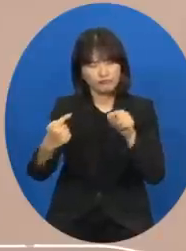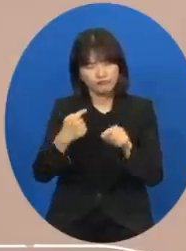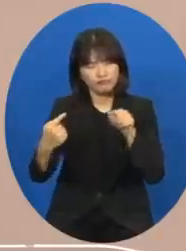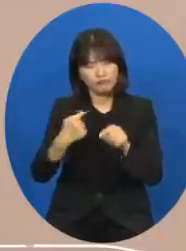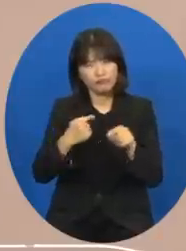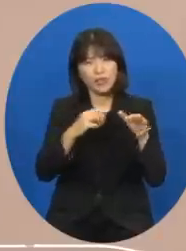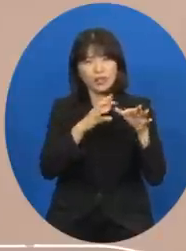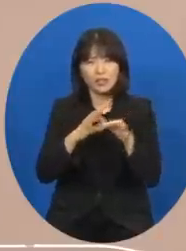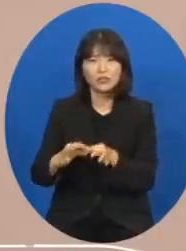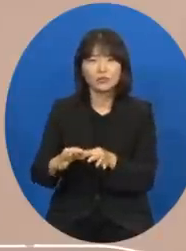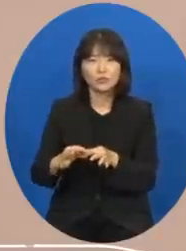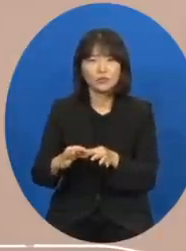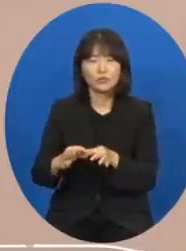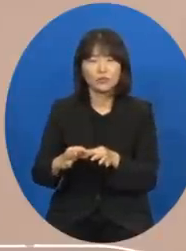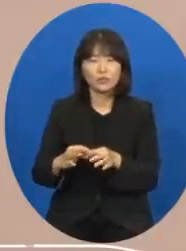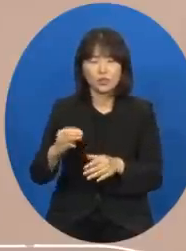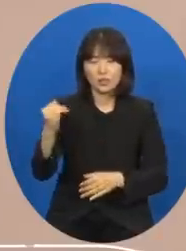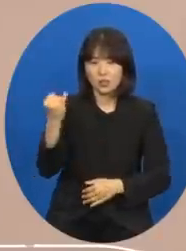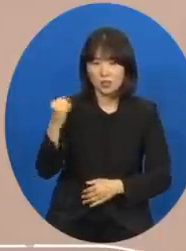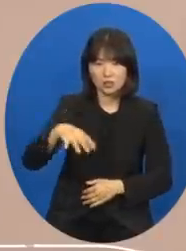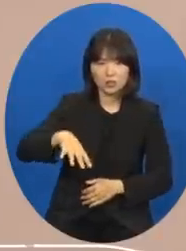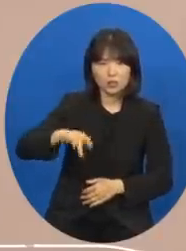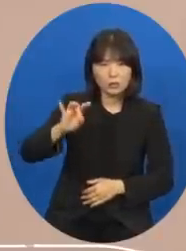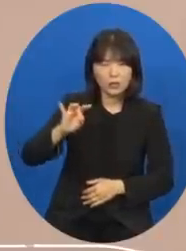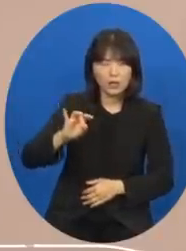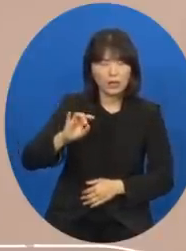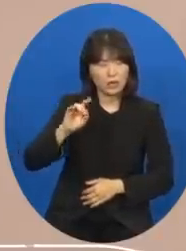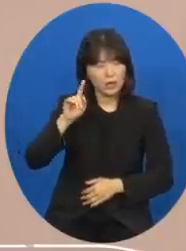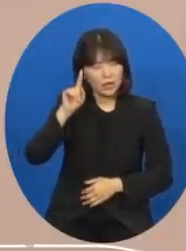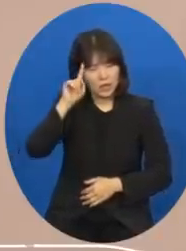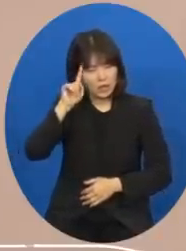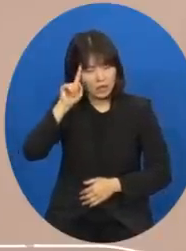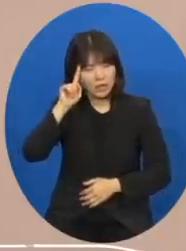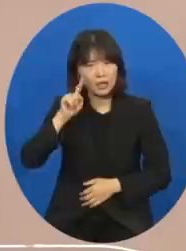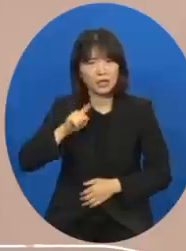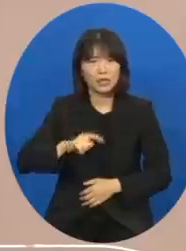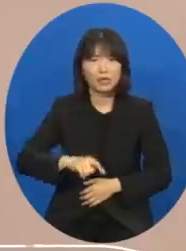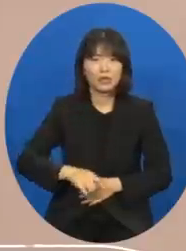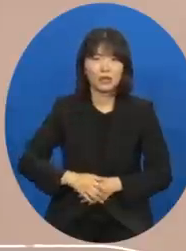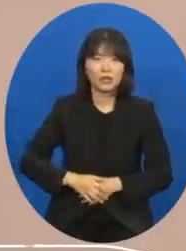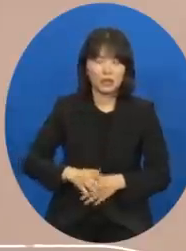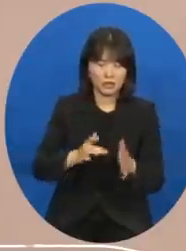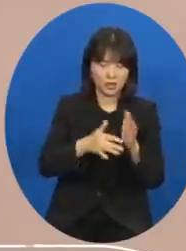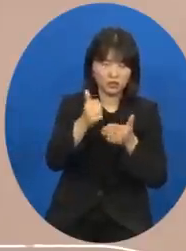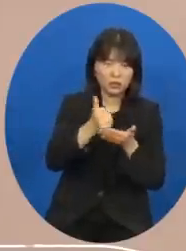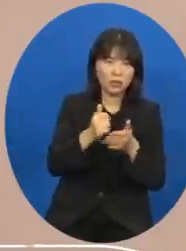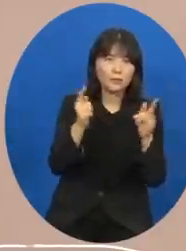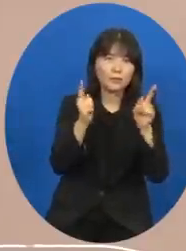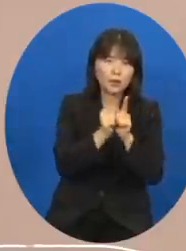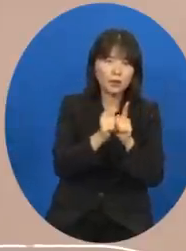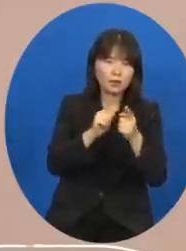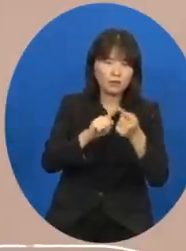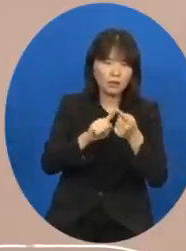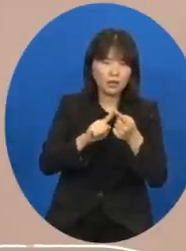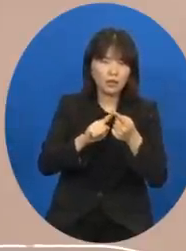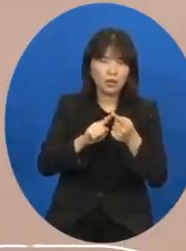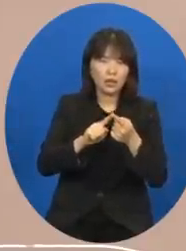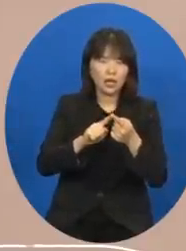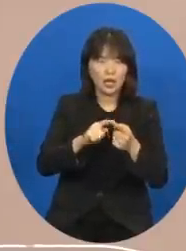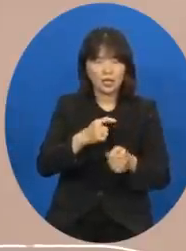맞았습니다. 이 여인은 처음에는 진짜 짜증스러워했어요. 예수님을 만난 것에 대해서 싫은